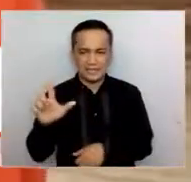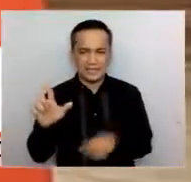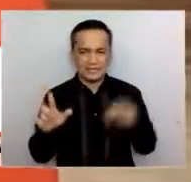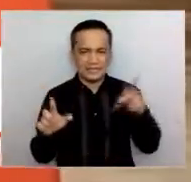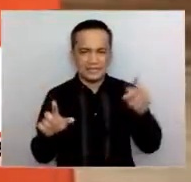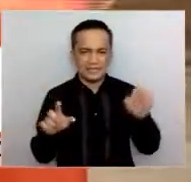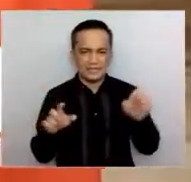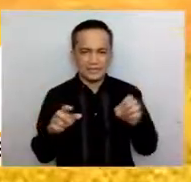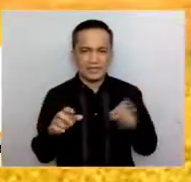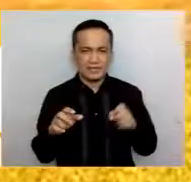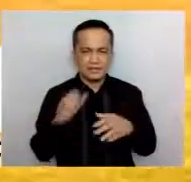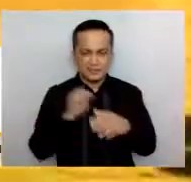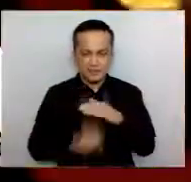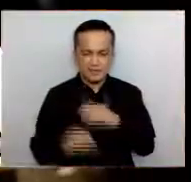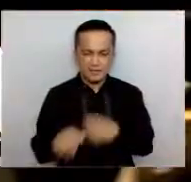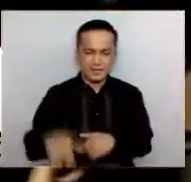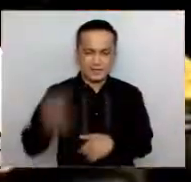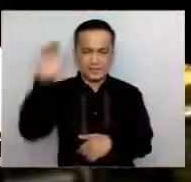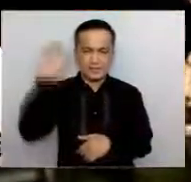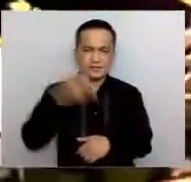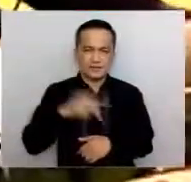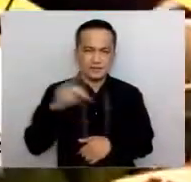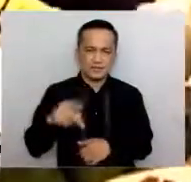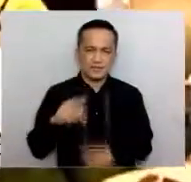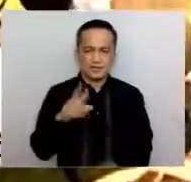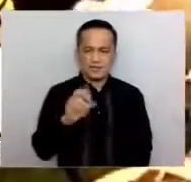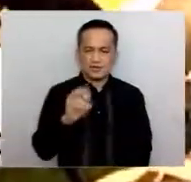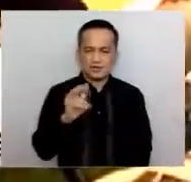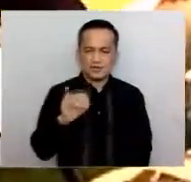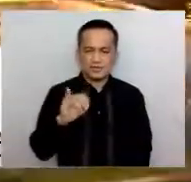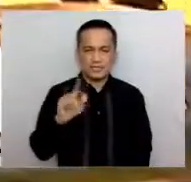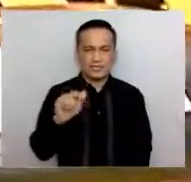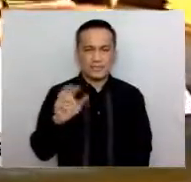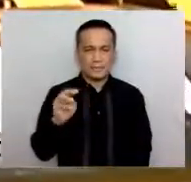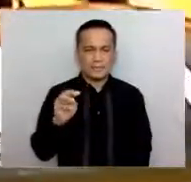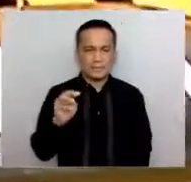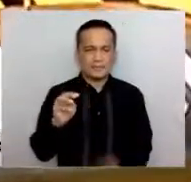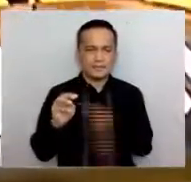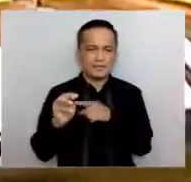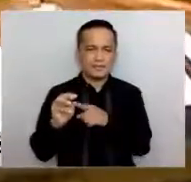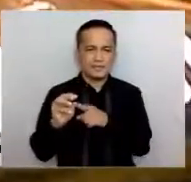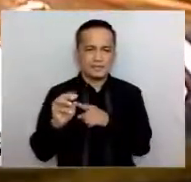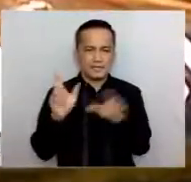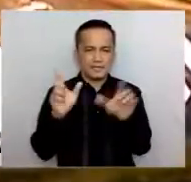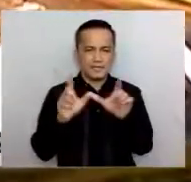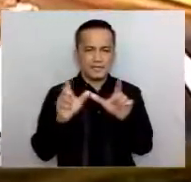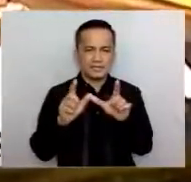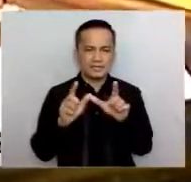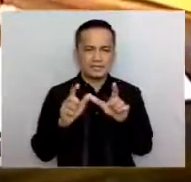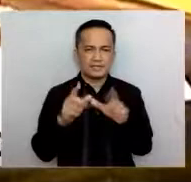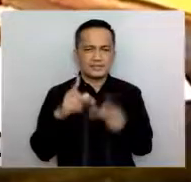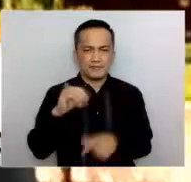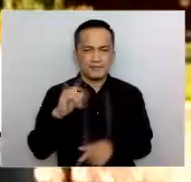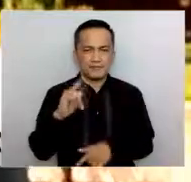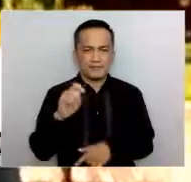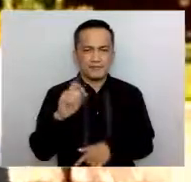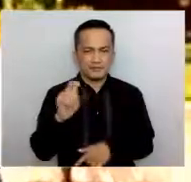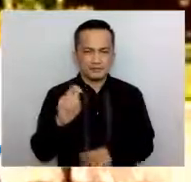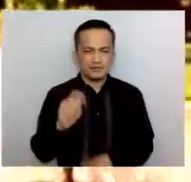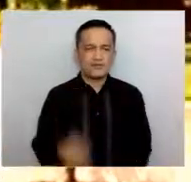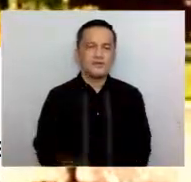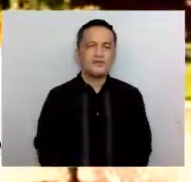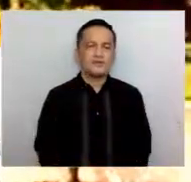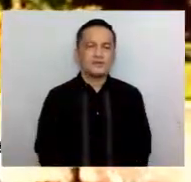in Pampanga na si Ronnie Liam, na isang licensed pilot. Kaya